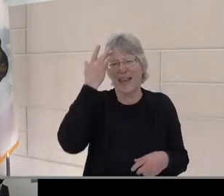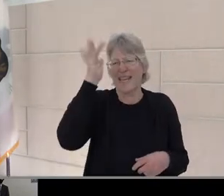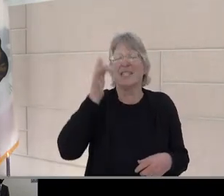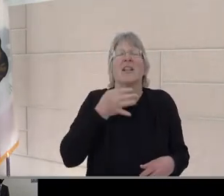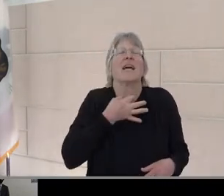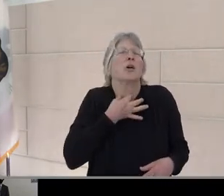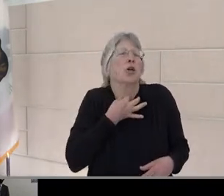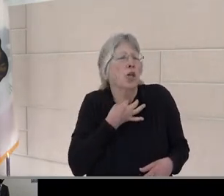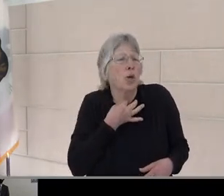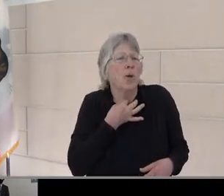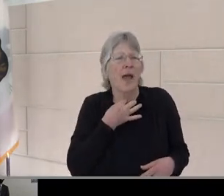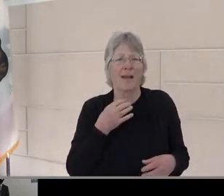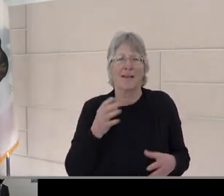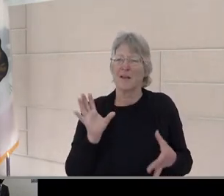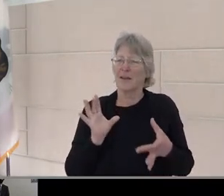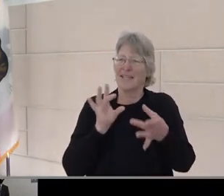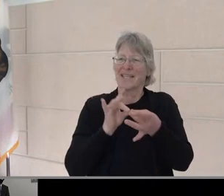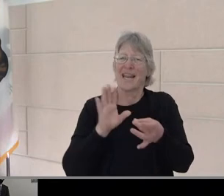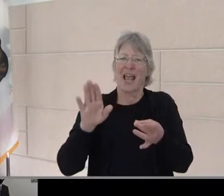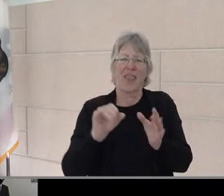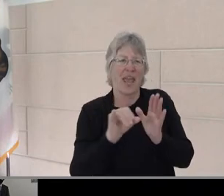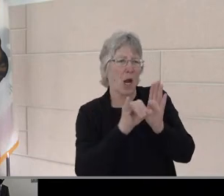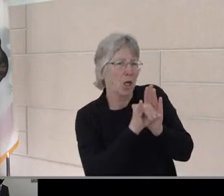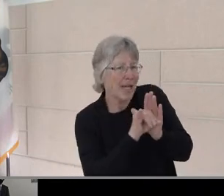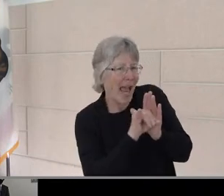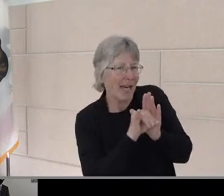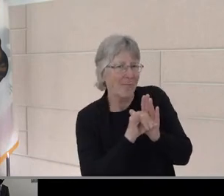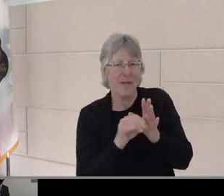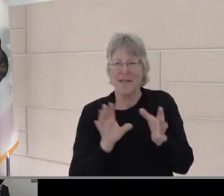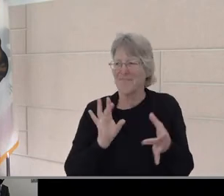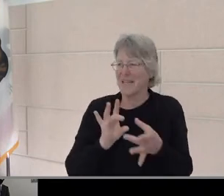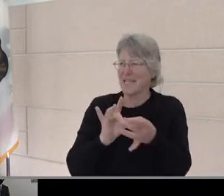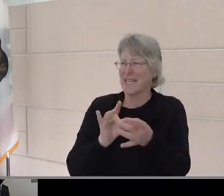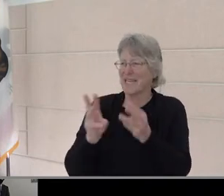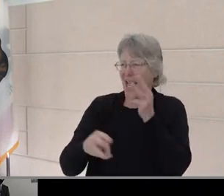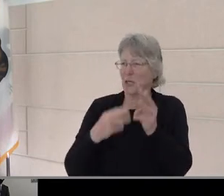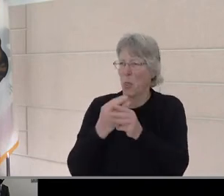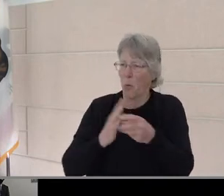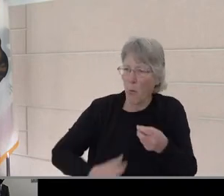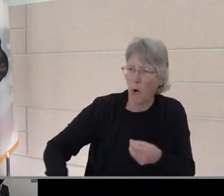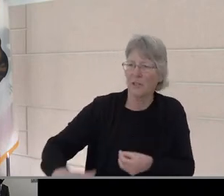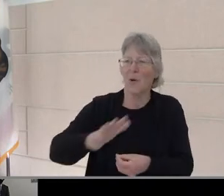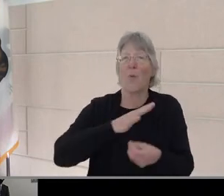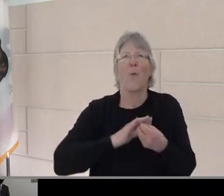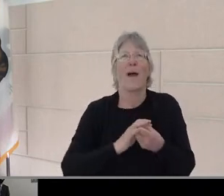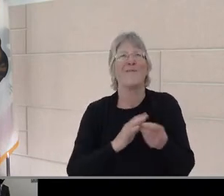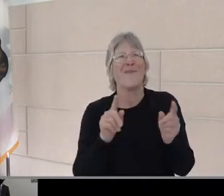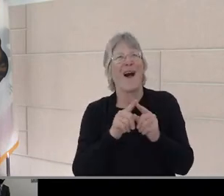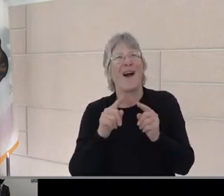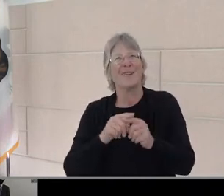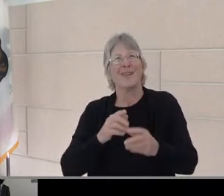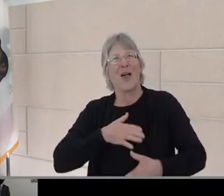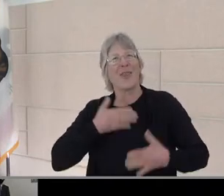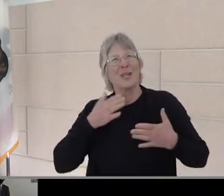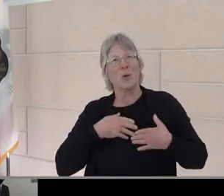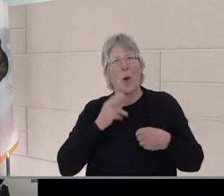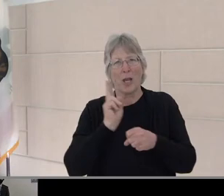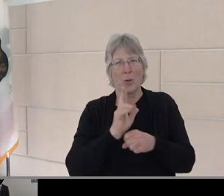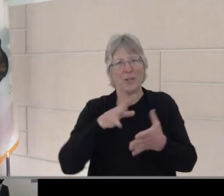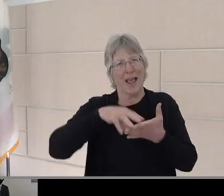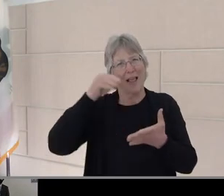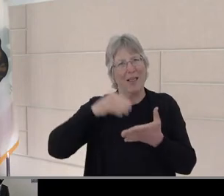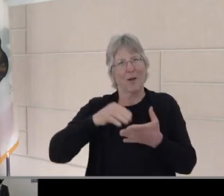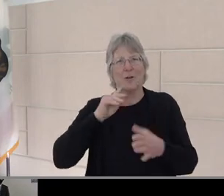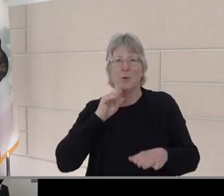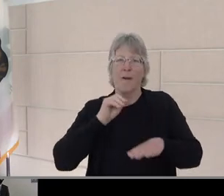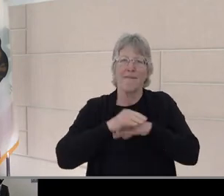ក្សាមួយដែលបង្កើនទៅដល់ប្រាជ្ញាទៅលើអ្វីដែលគេឃើញនៅក្នុងបរិស្ថានរបស់គេហើយដើម្បី